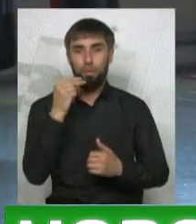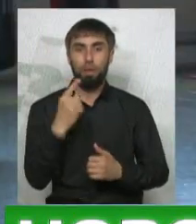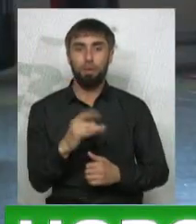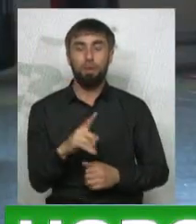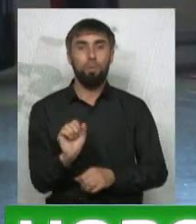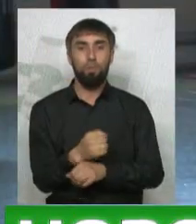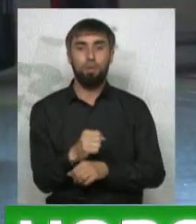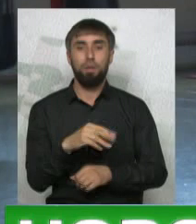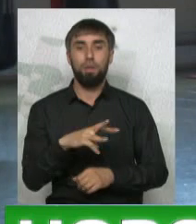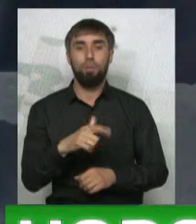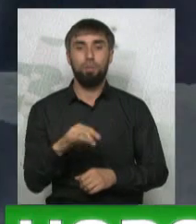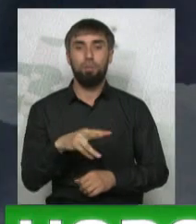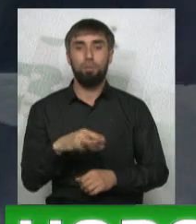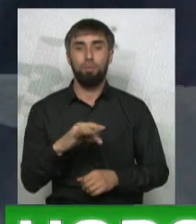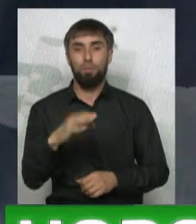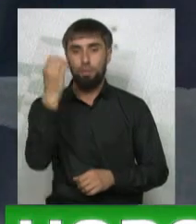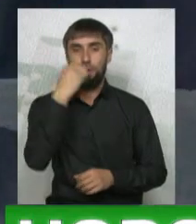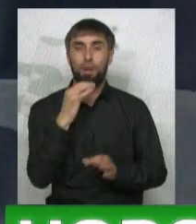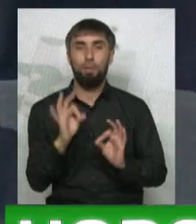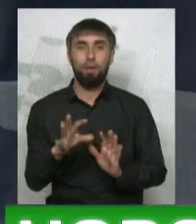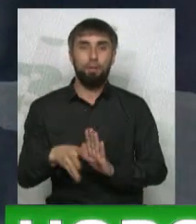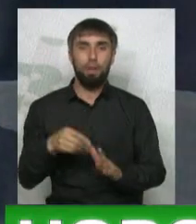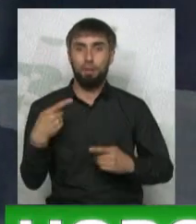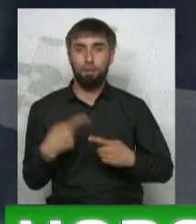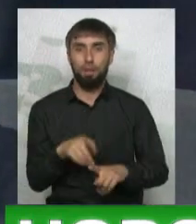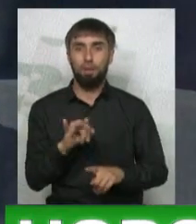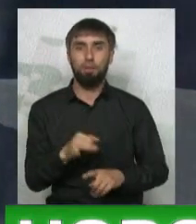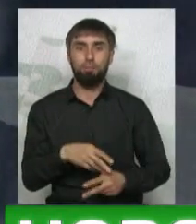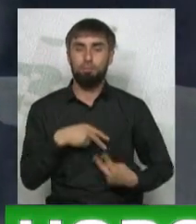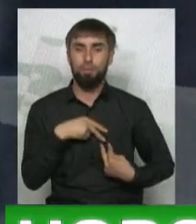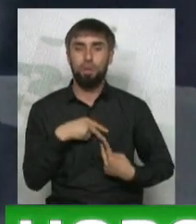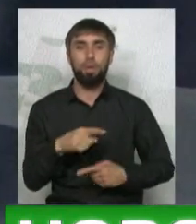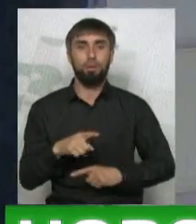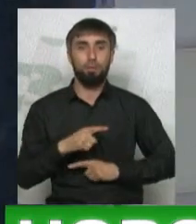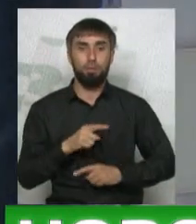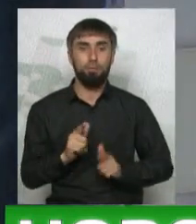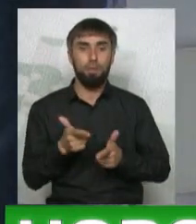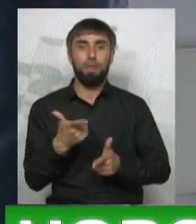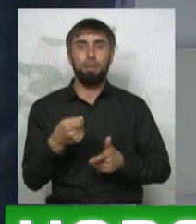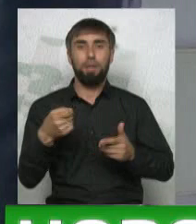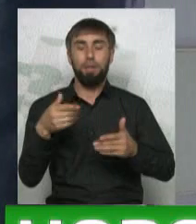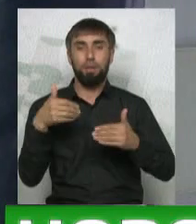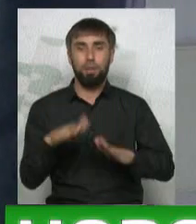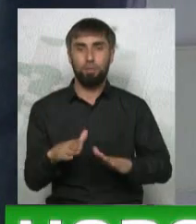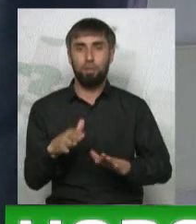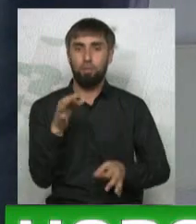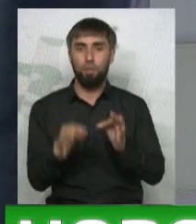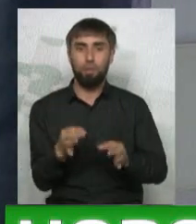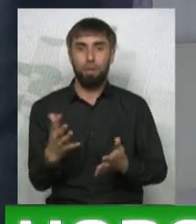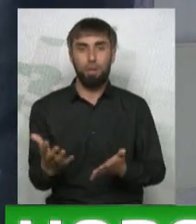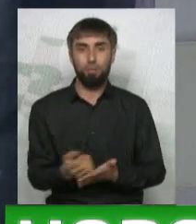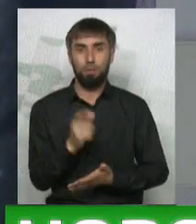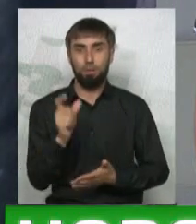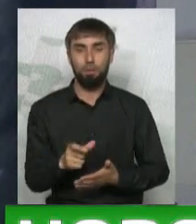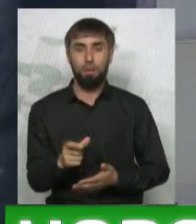из победителей, Магомед Мистоев, благодаря правильно выбранной технике и упорству дошел до финала, где решением судьи одержал победу над своим